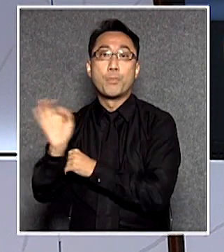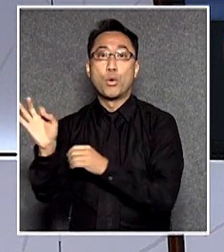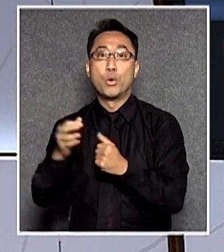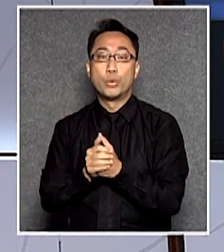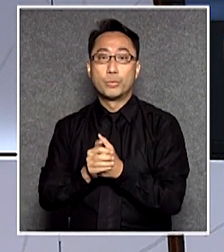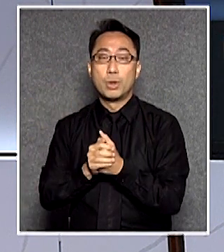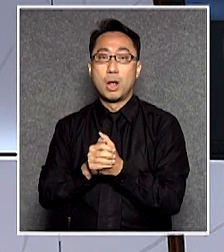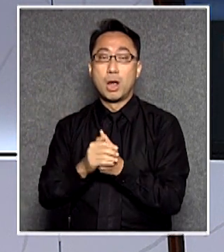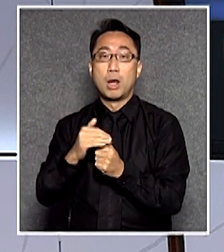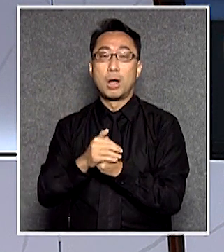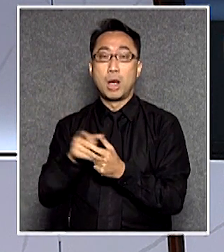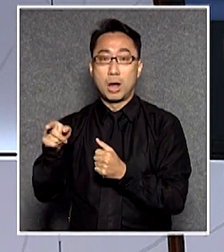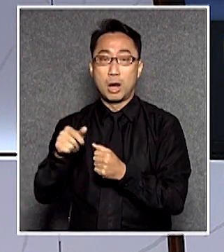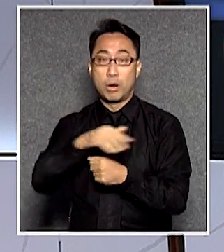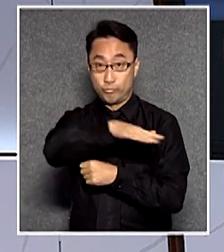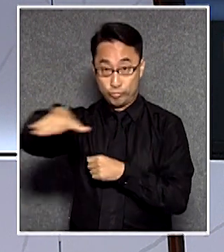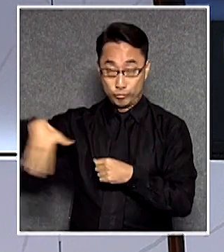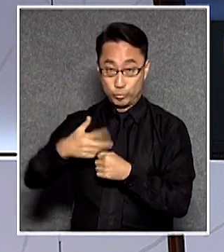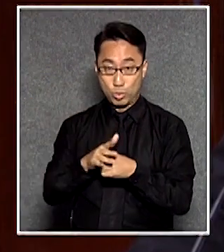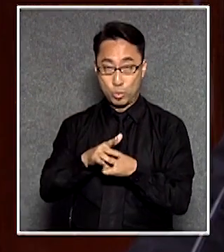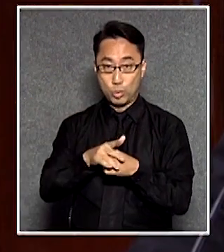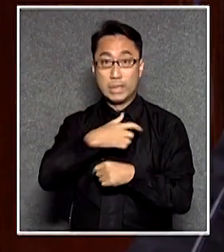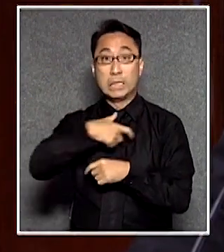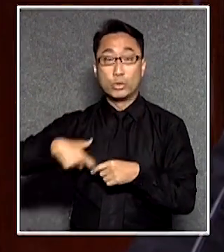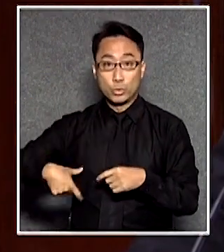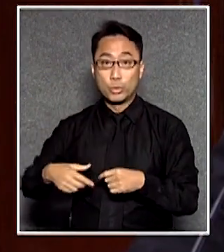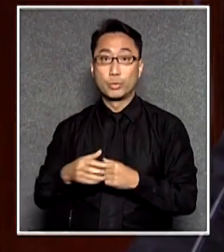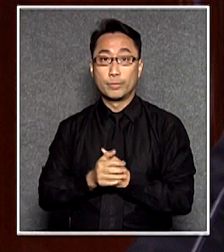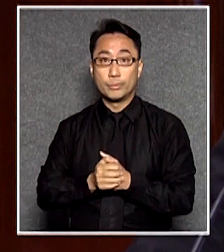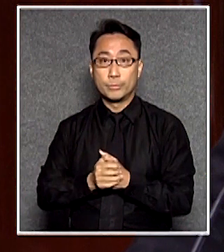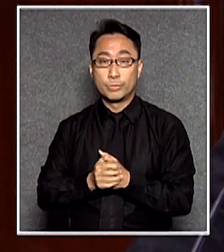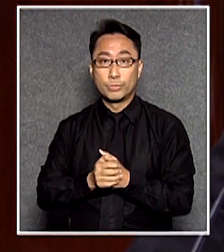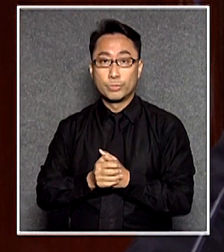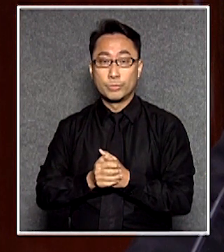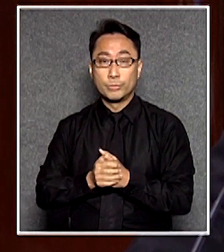題未獲得本會全體議員